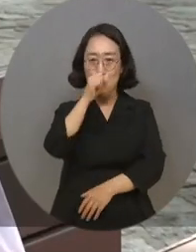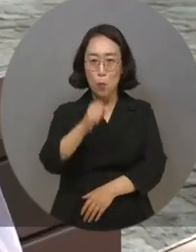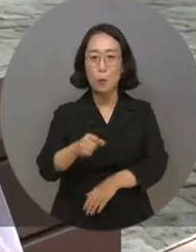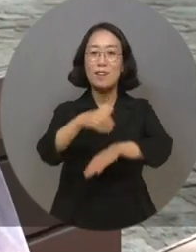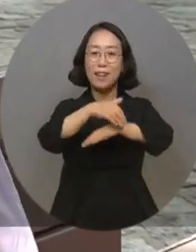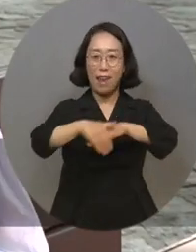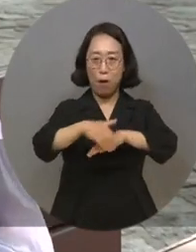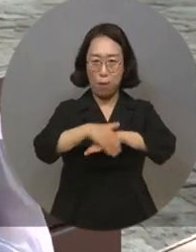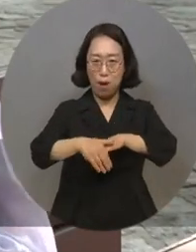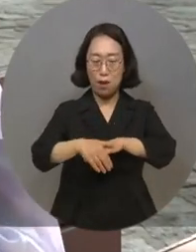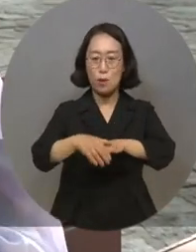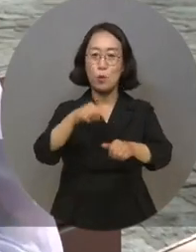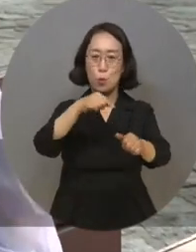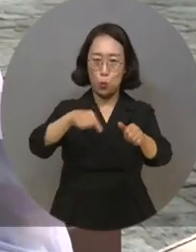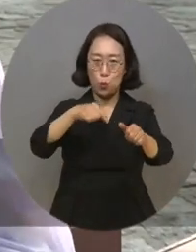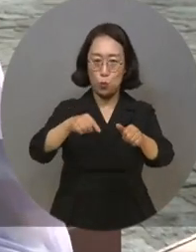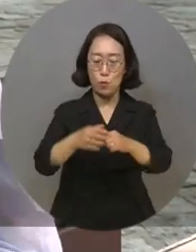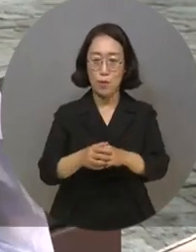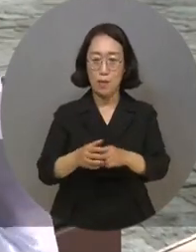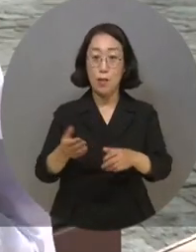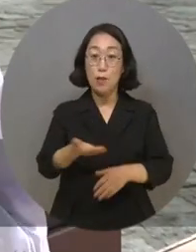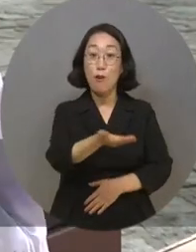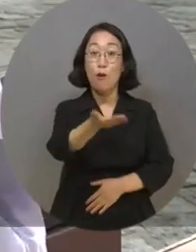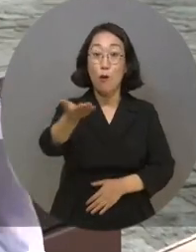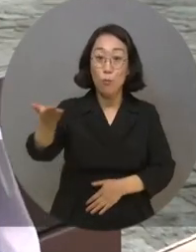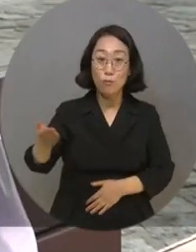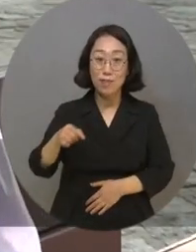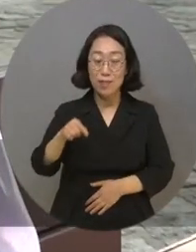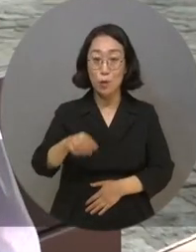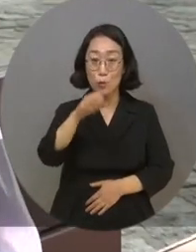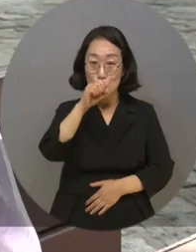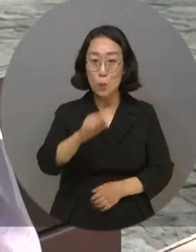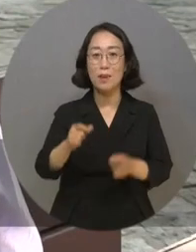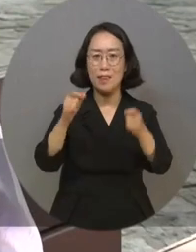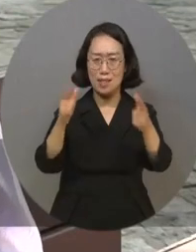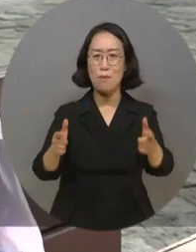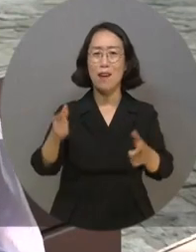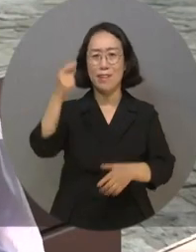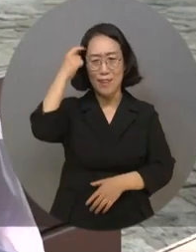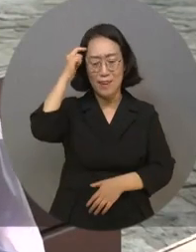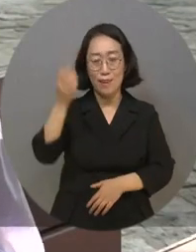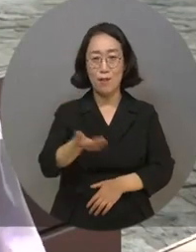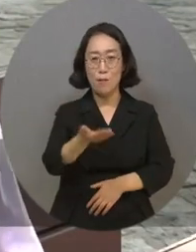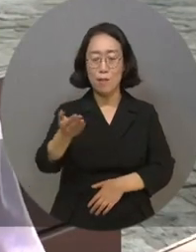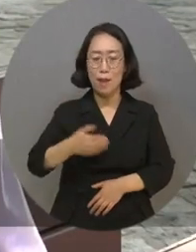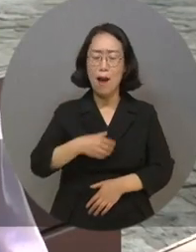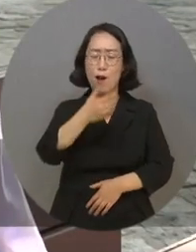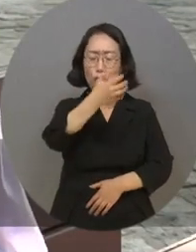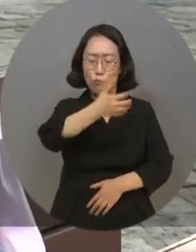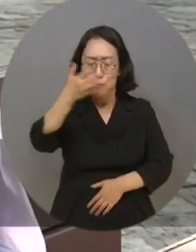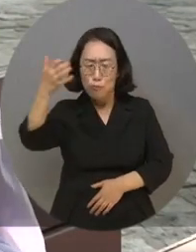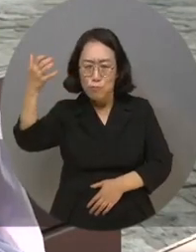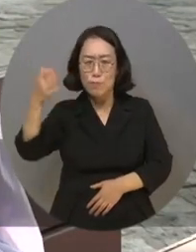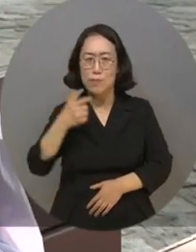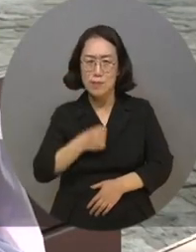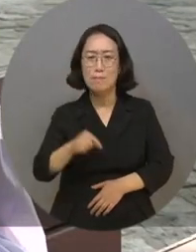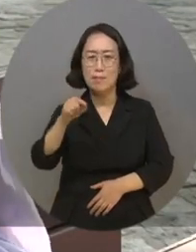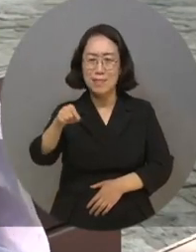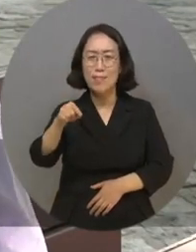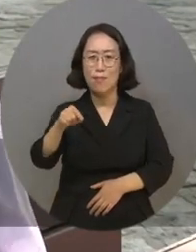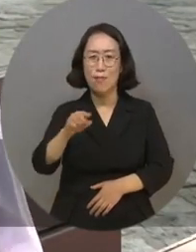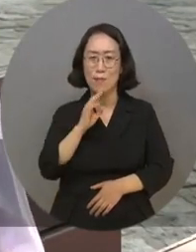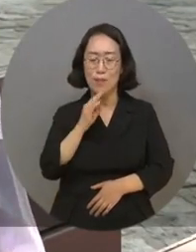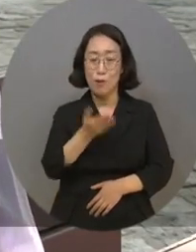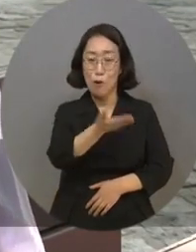프로젝트라고 생각하고 우리 장애인 여러분 이거 정말 좋은 기회라고 저는 생각하고 저도 늘 꿈꿔왔던 거예요. 여러분들이 항상